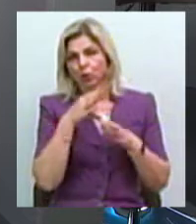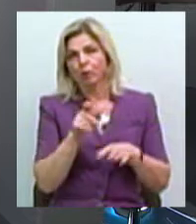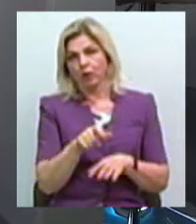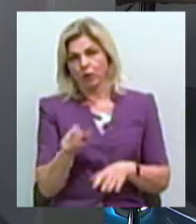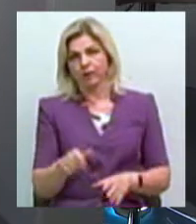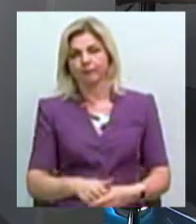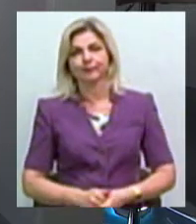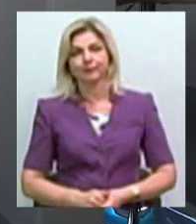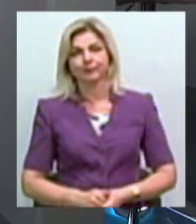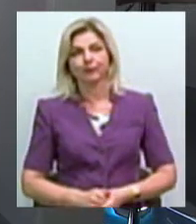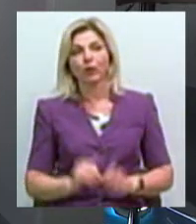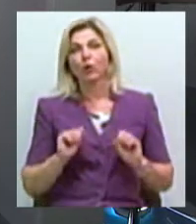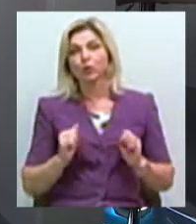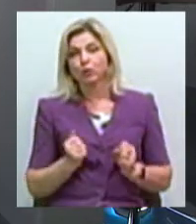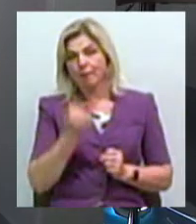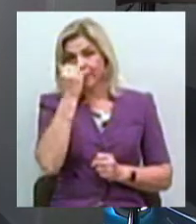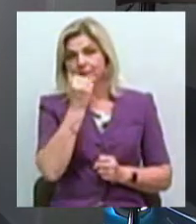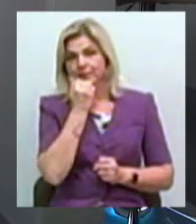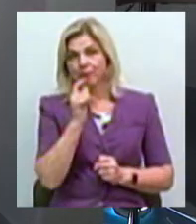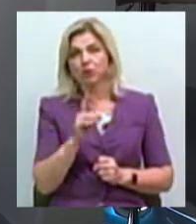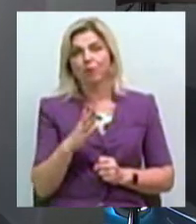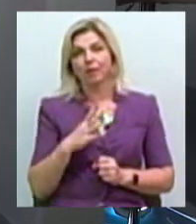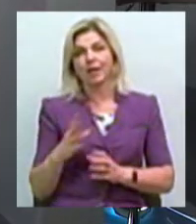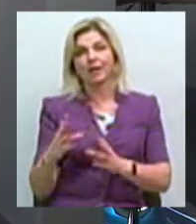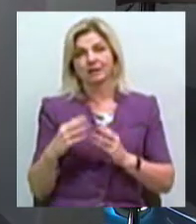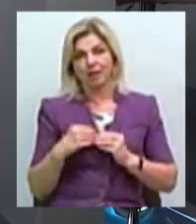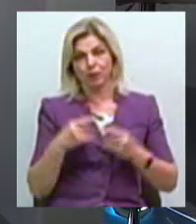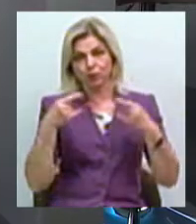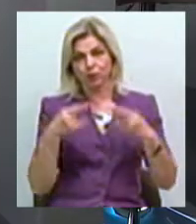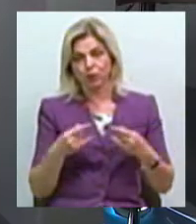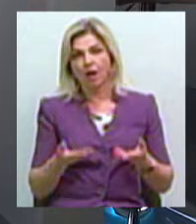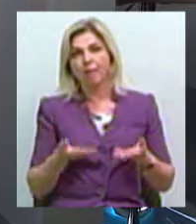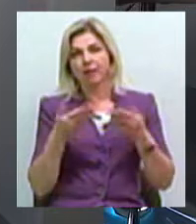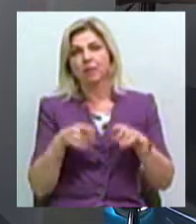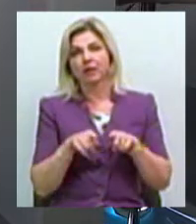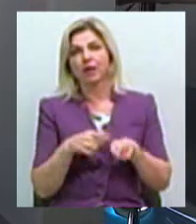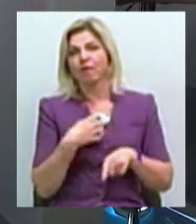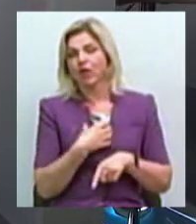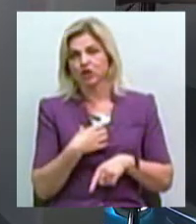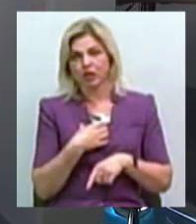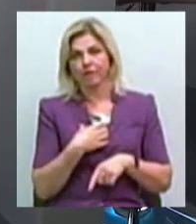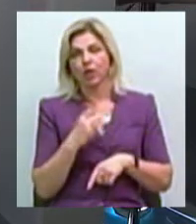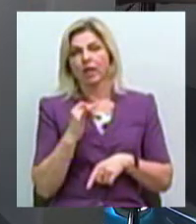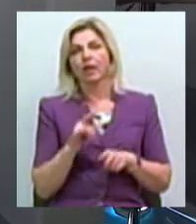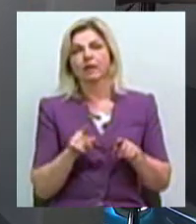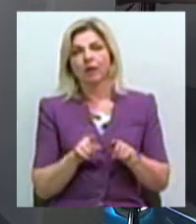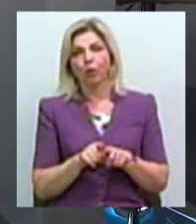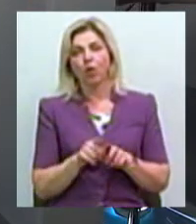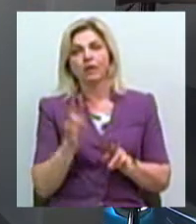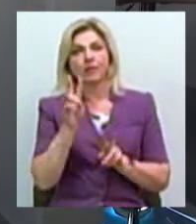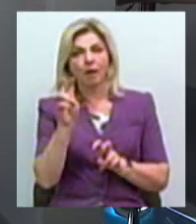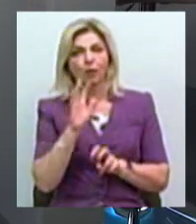учасників. Друзі, спасибі, що ви були сьогодні у нас в студії, і ми підіймали таку важливу і таку